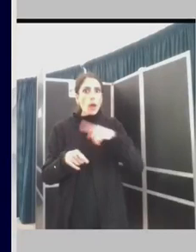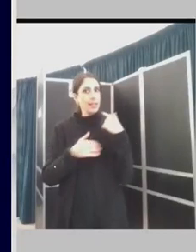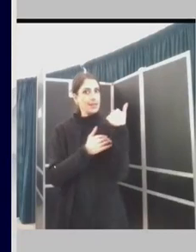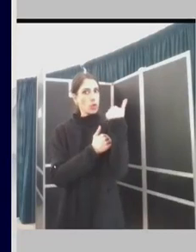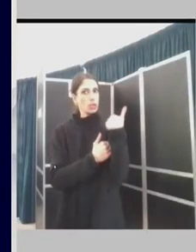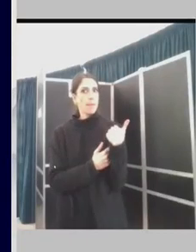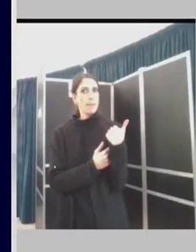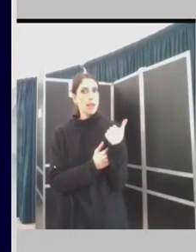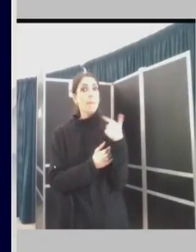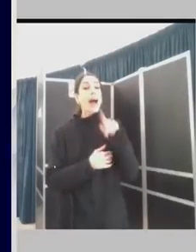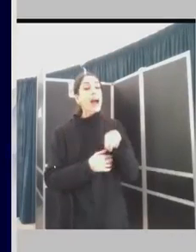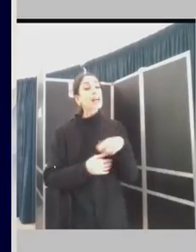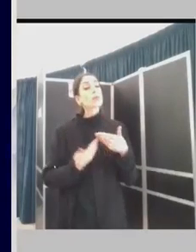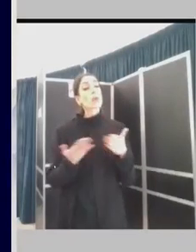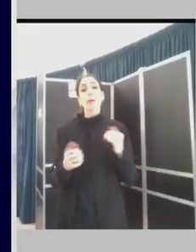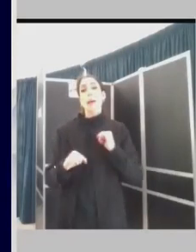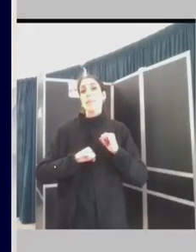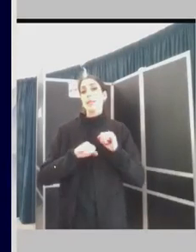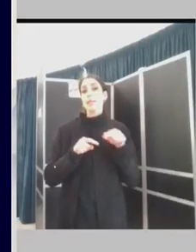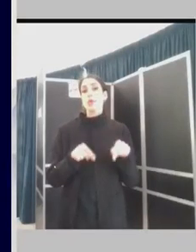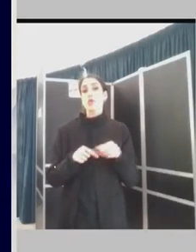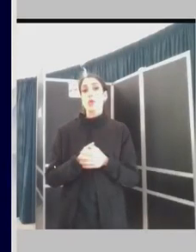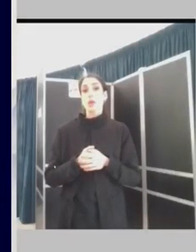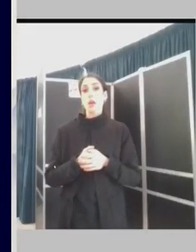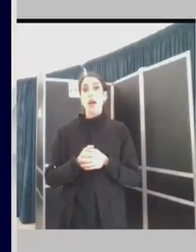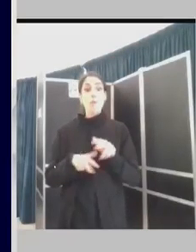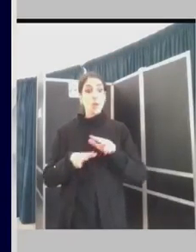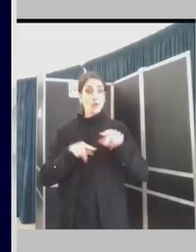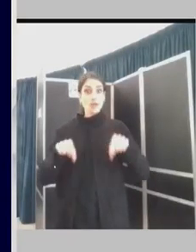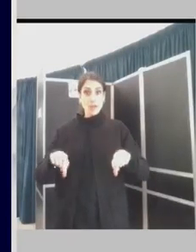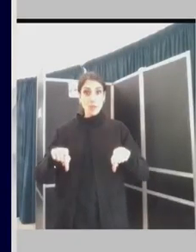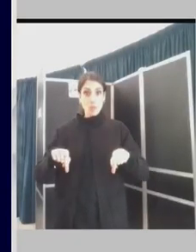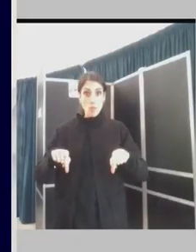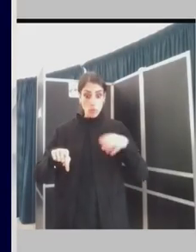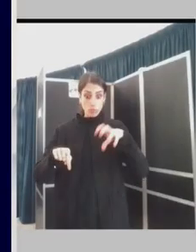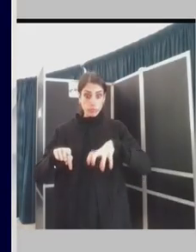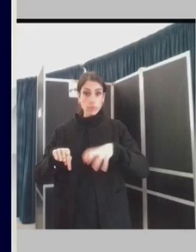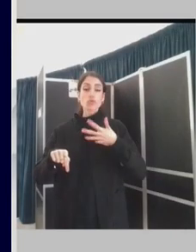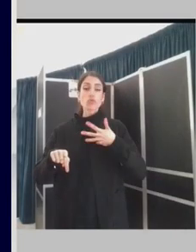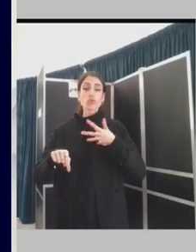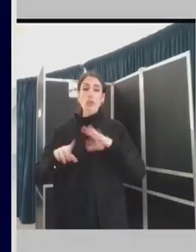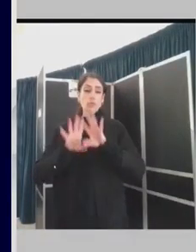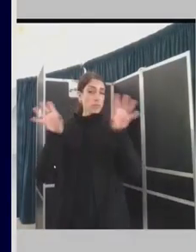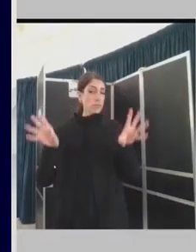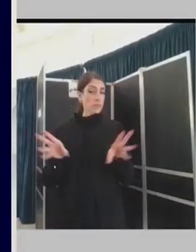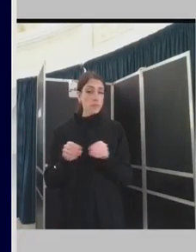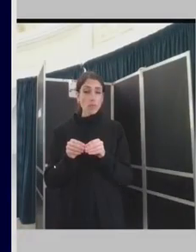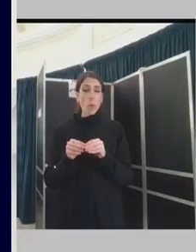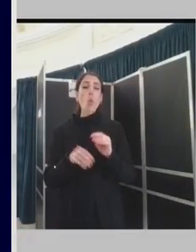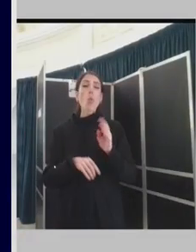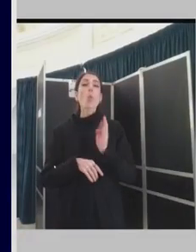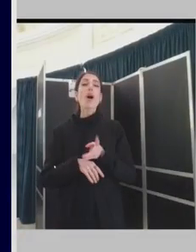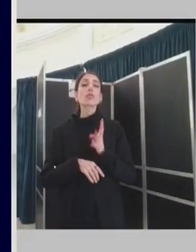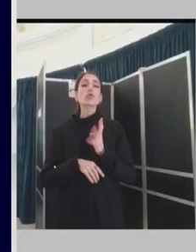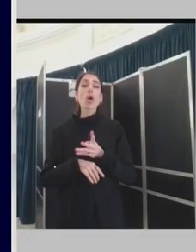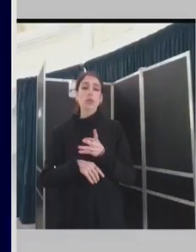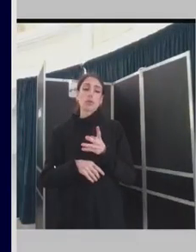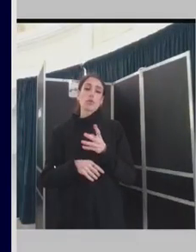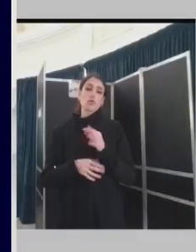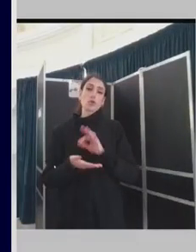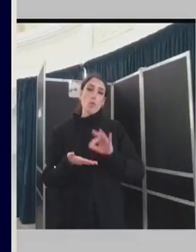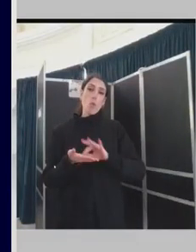che ha 14 istituti, solo di istituti comprensivi, 14 istituti comprensivi, vi permetto un inciso, a breve forse